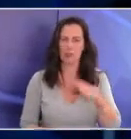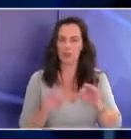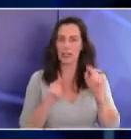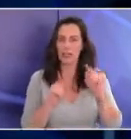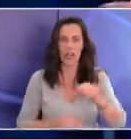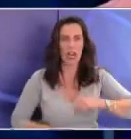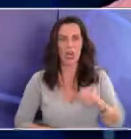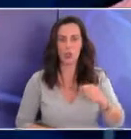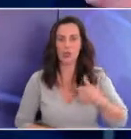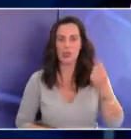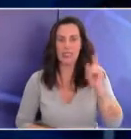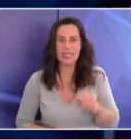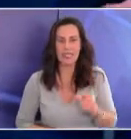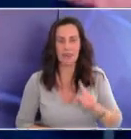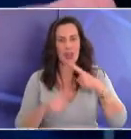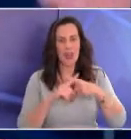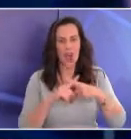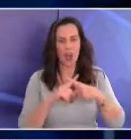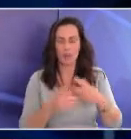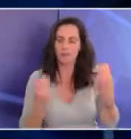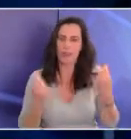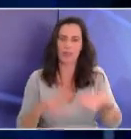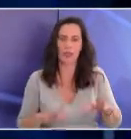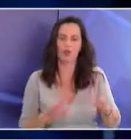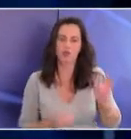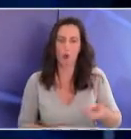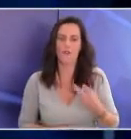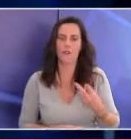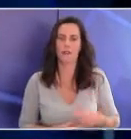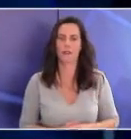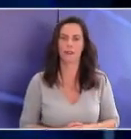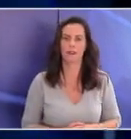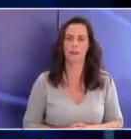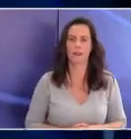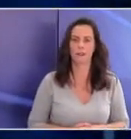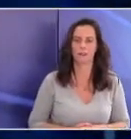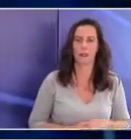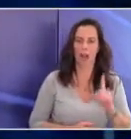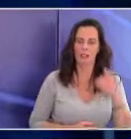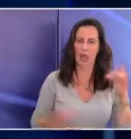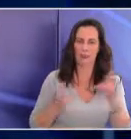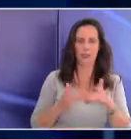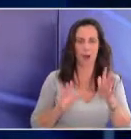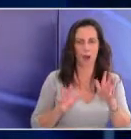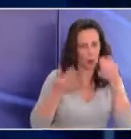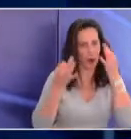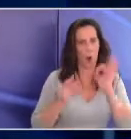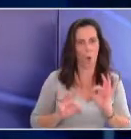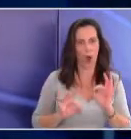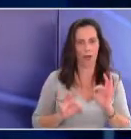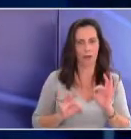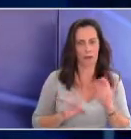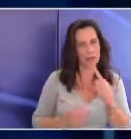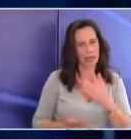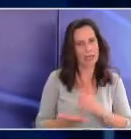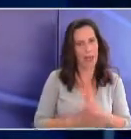הגיעה לסקוטלנד, היינו צריכים טייקו, והפסדנו פעם נוספת. כן, אבל זה היה משחק מאוד מכובד. בואו